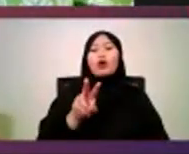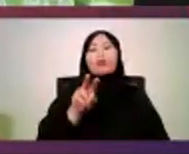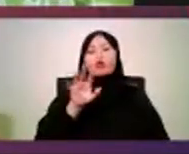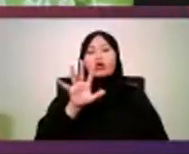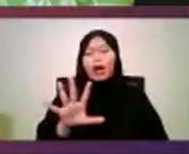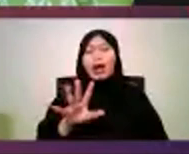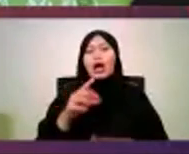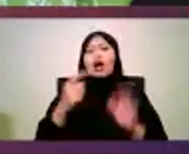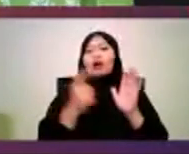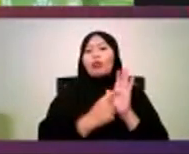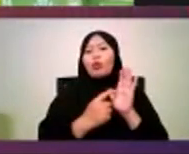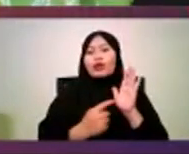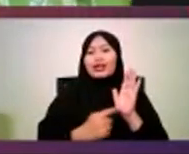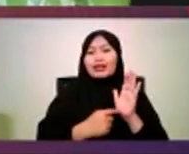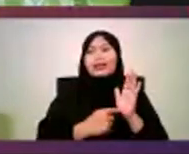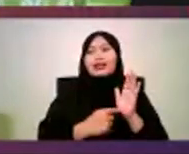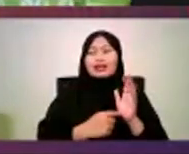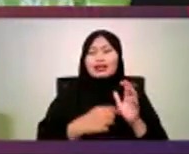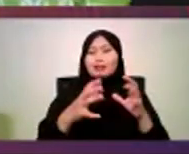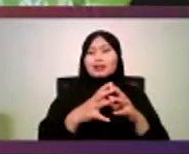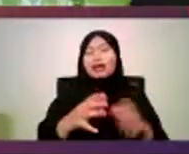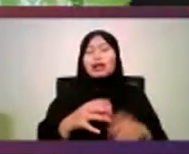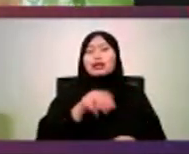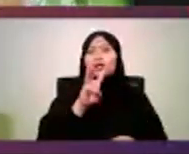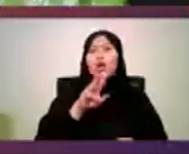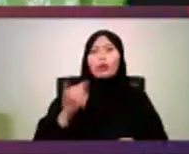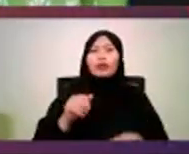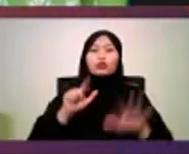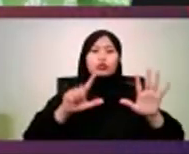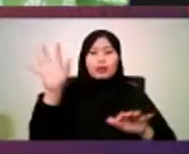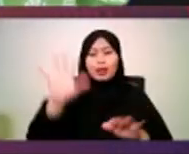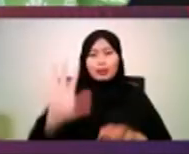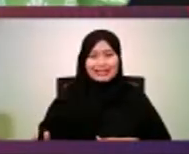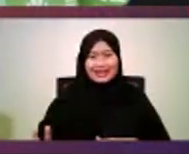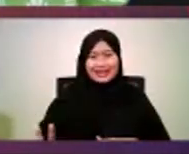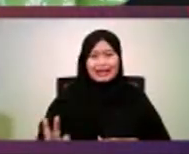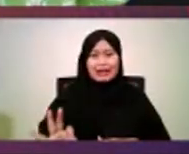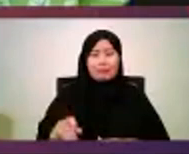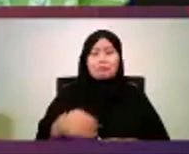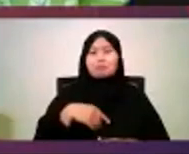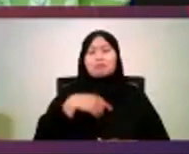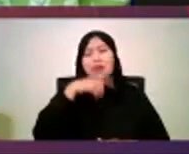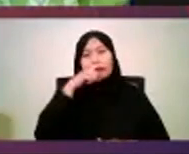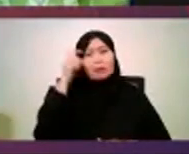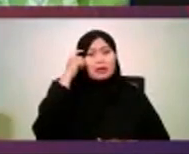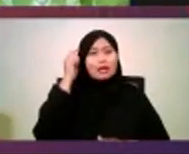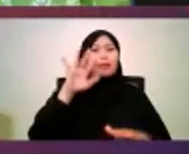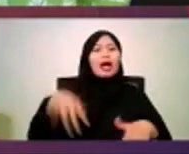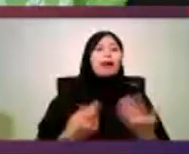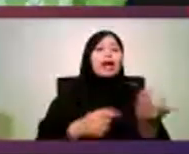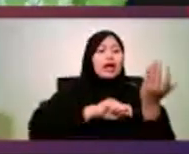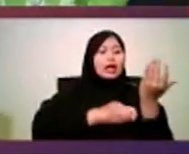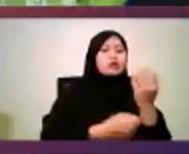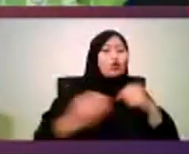sebesar 3,75 persen eh menurut Bapak Bagaimanakah respon dan dampak yang